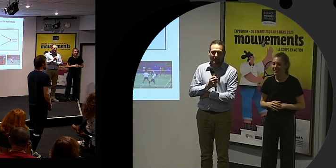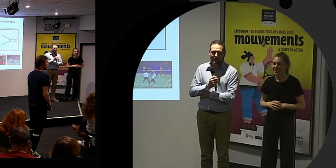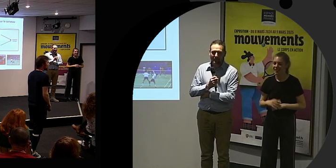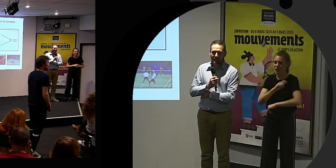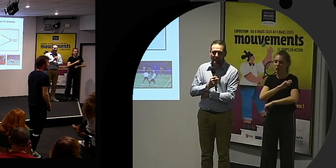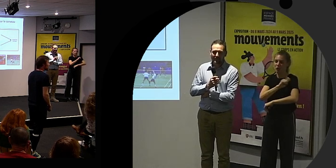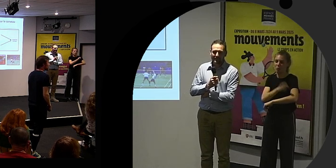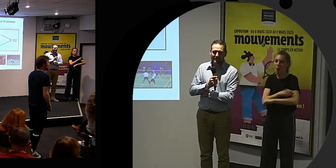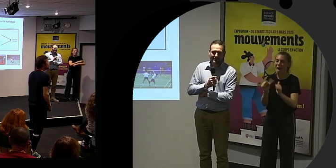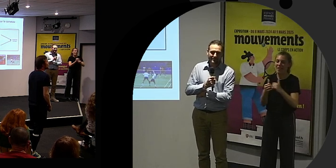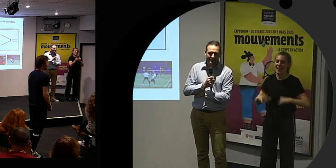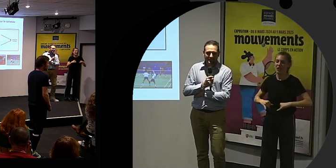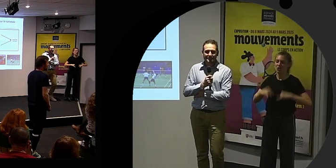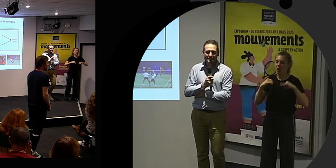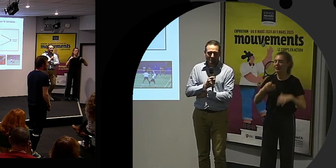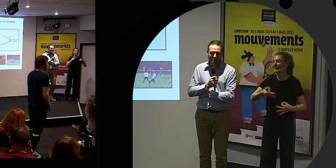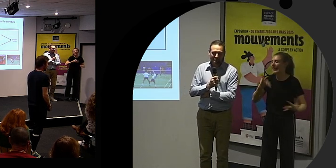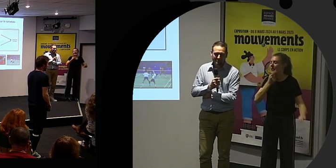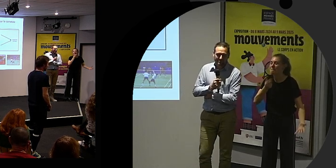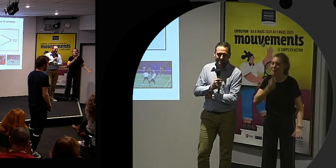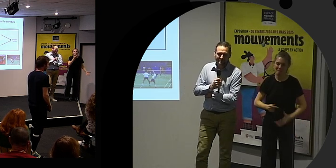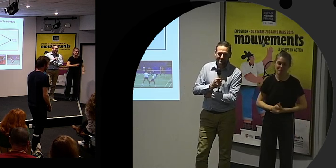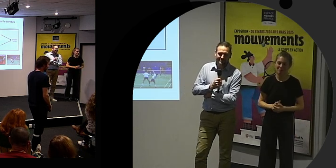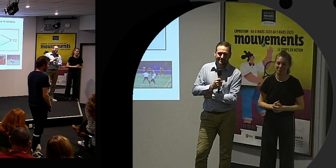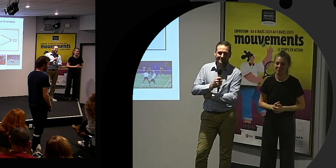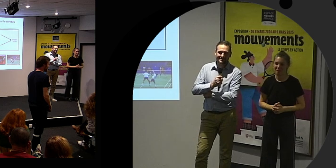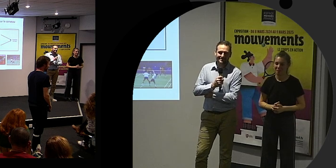Le sport avec les jeunes.